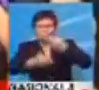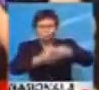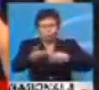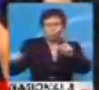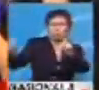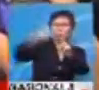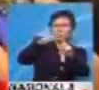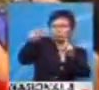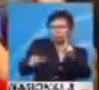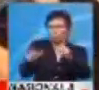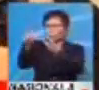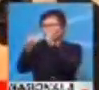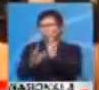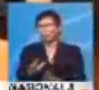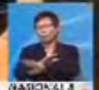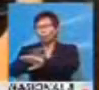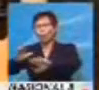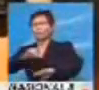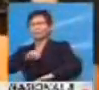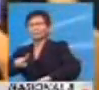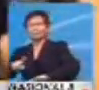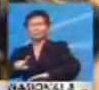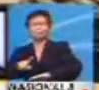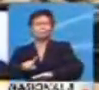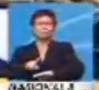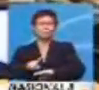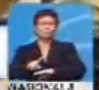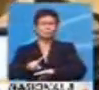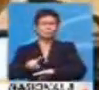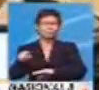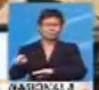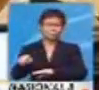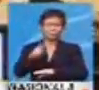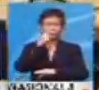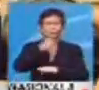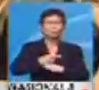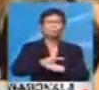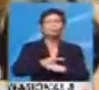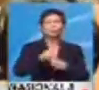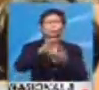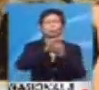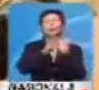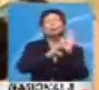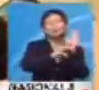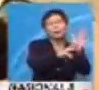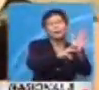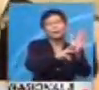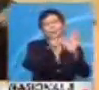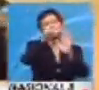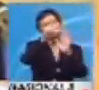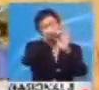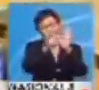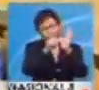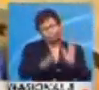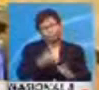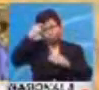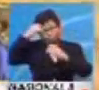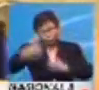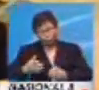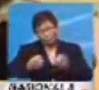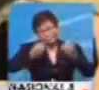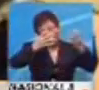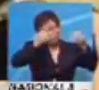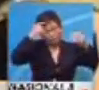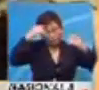memproses permohonan seorang pembuang bukan Islam Victoria Martin untuk beramal sebagai peguam syar'i keputusan majority adalah